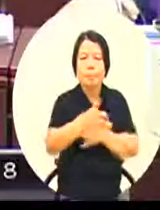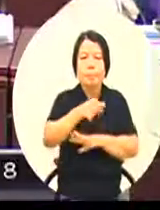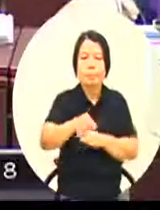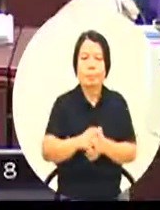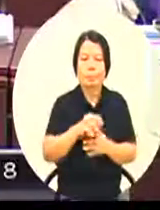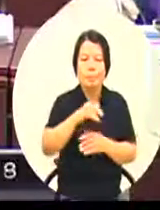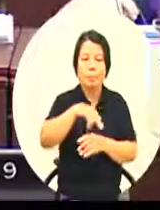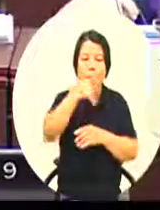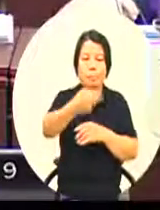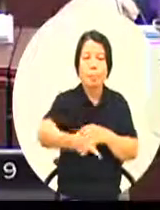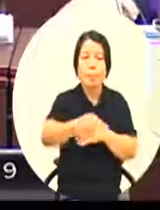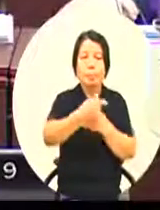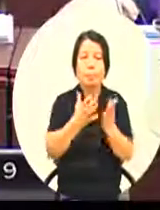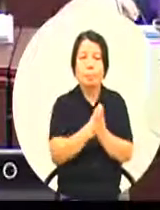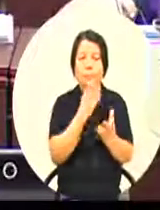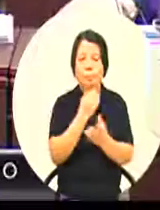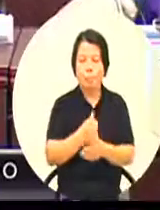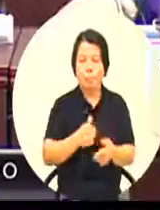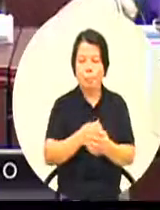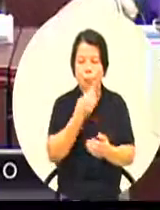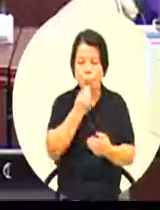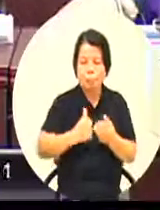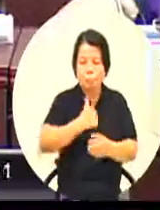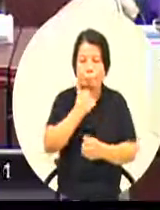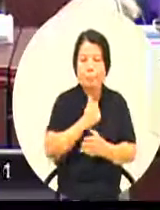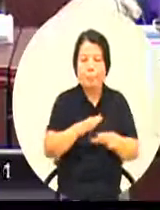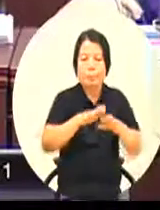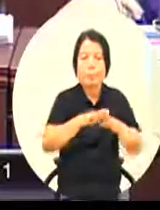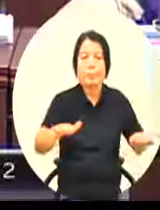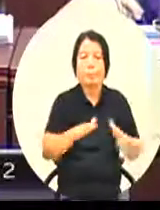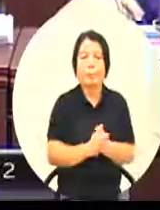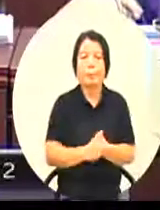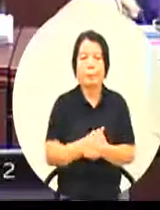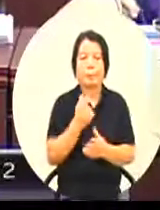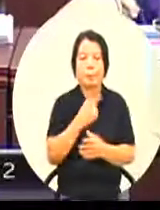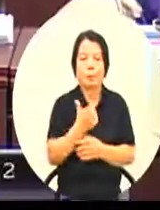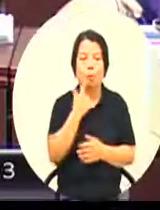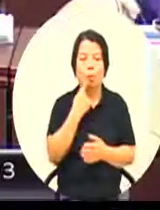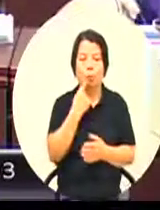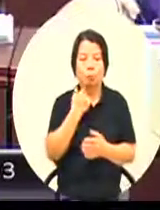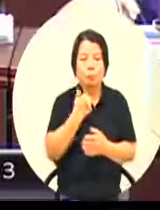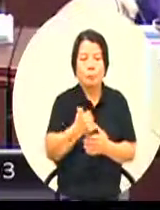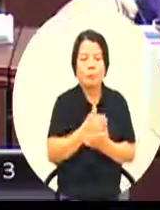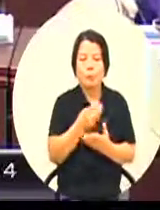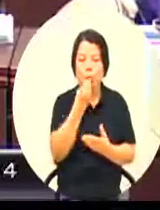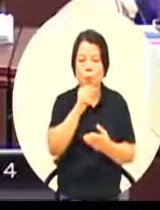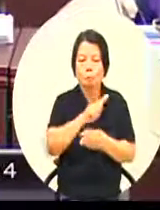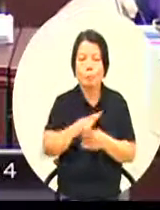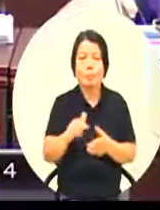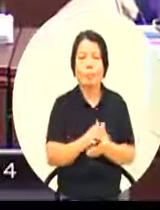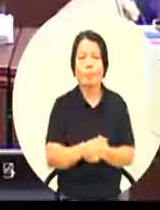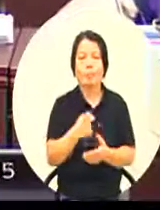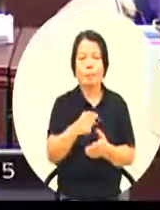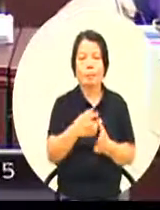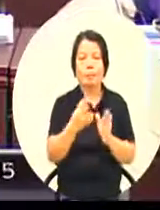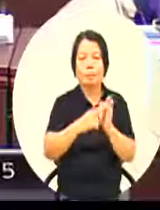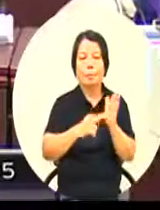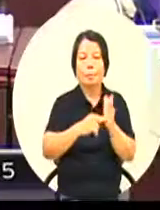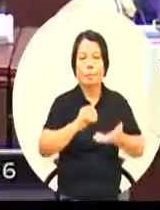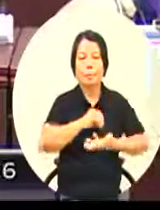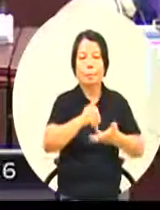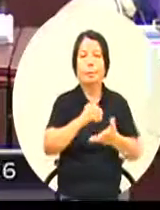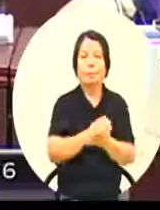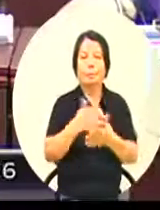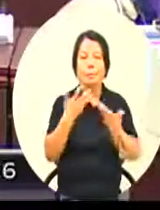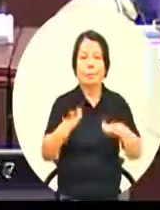段就在讲我们怎么吃真实安全跟美味的食物了。所以你刚刚提到那些例子哦，确实很多小孩